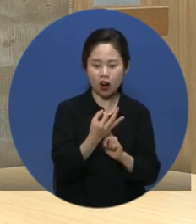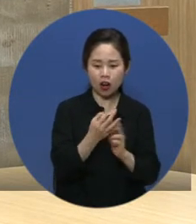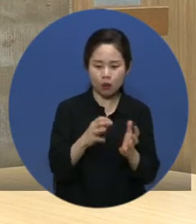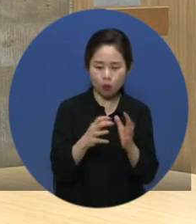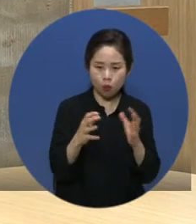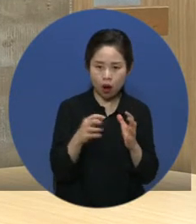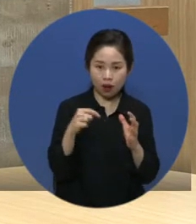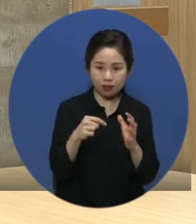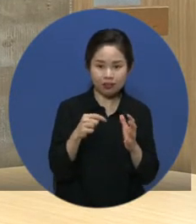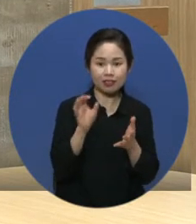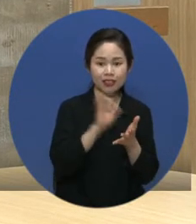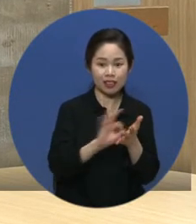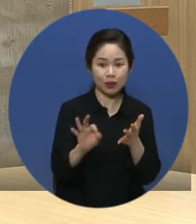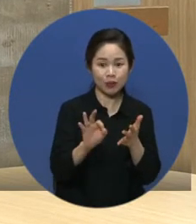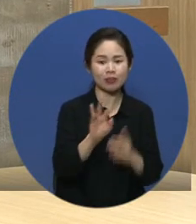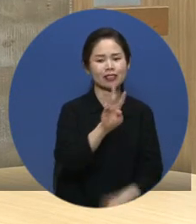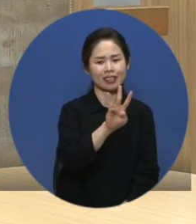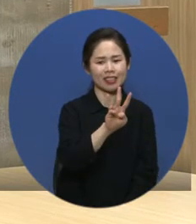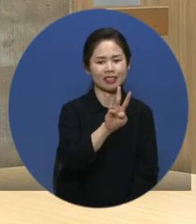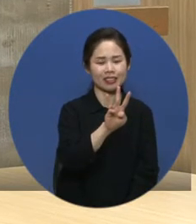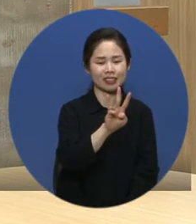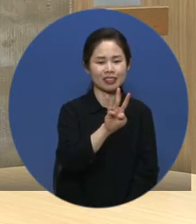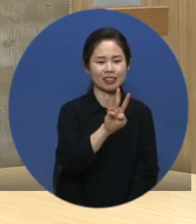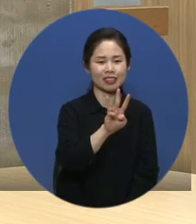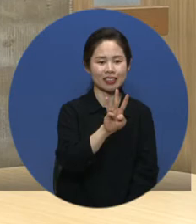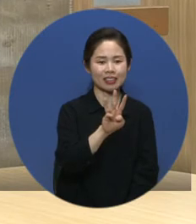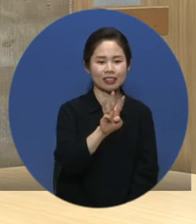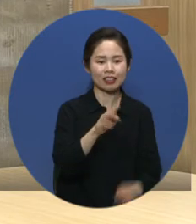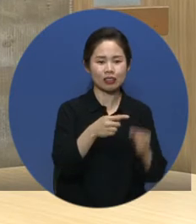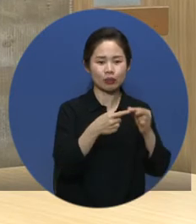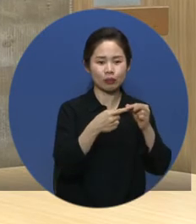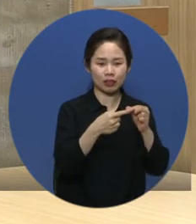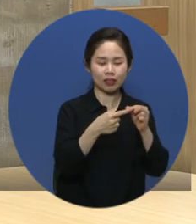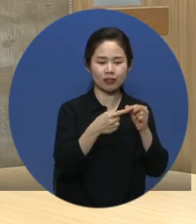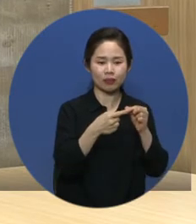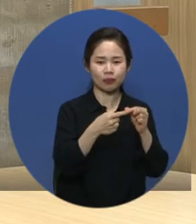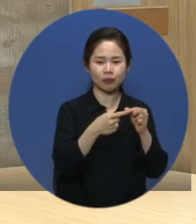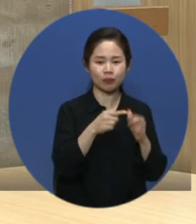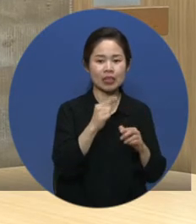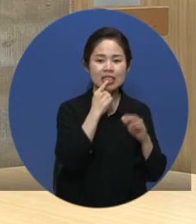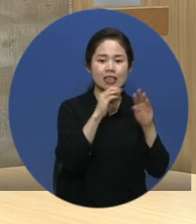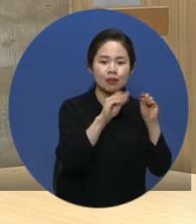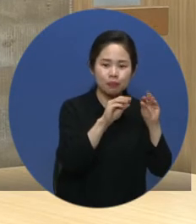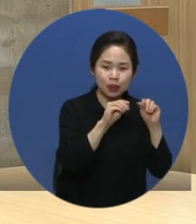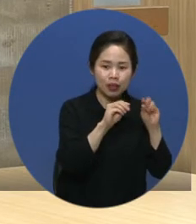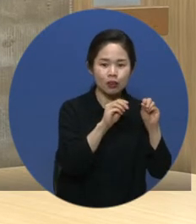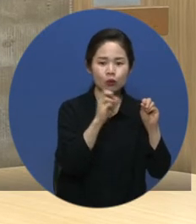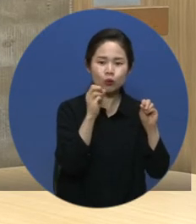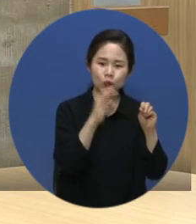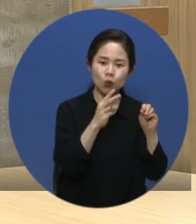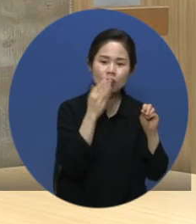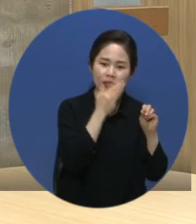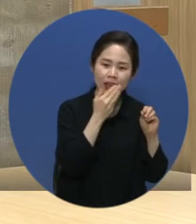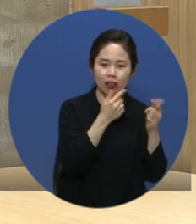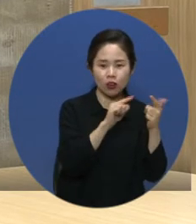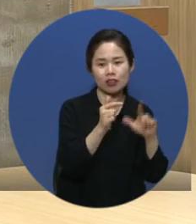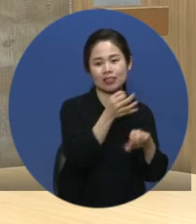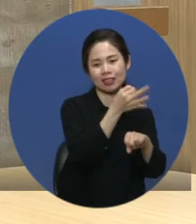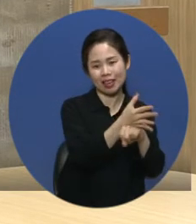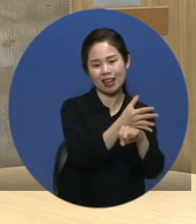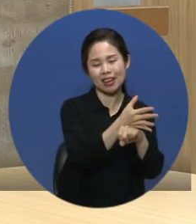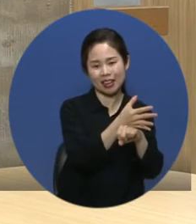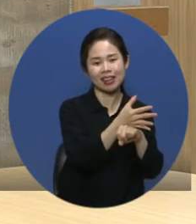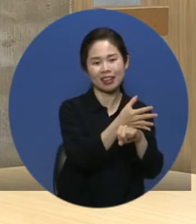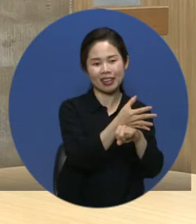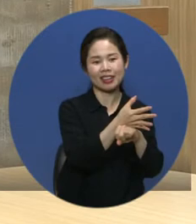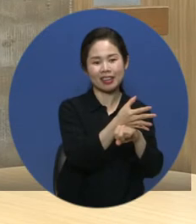사용됩니다. 그래서 가장 큰 용처는 원재료 구입이라고 봐야겠죠. 매출에